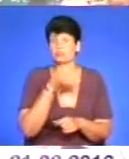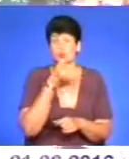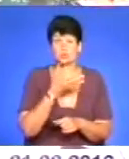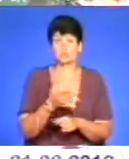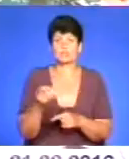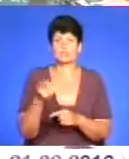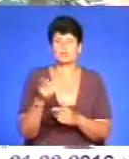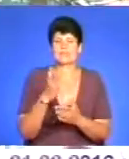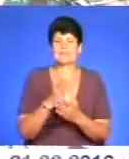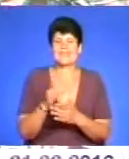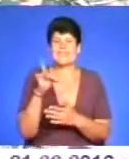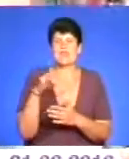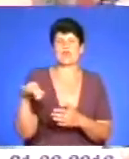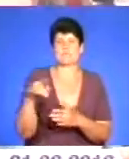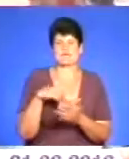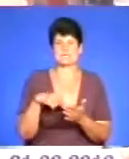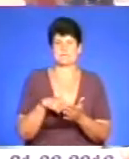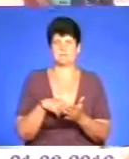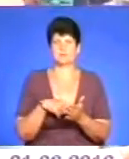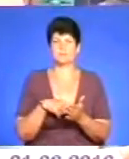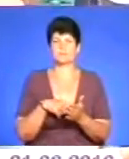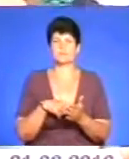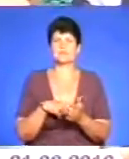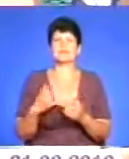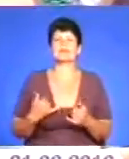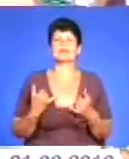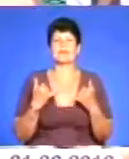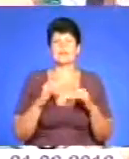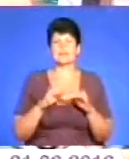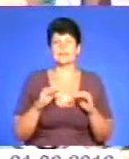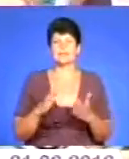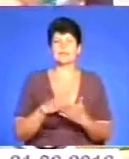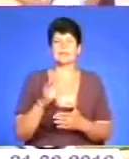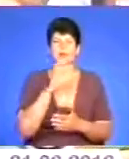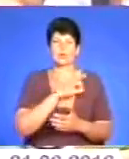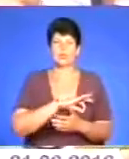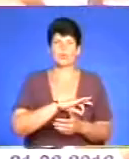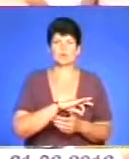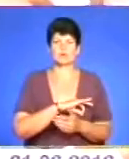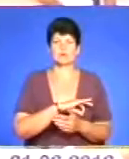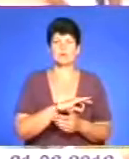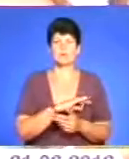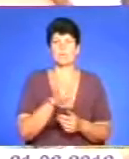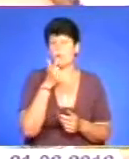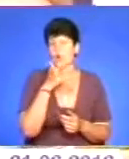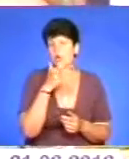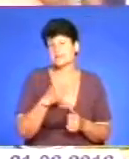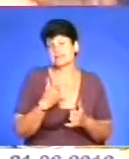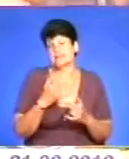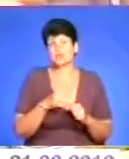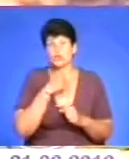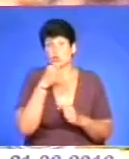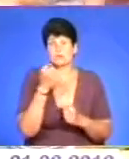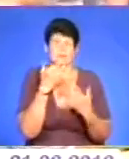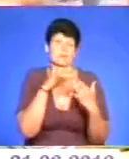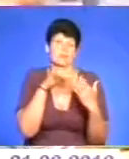Тернопіль стає таким європейським містом. Ну, для дітей, для них що корисне, морозиво з всякими качельками, а для дорослих, ну,